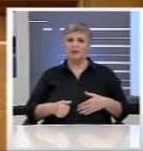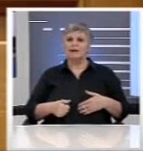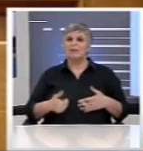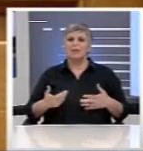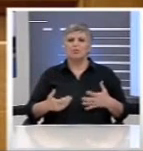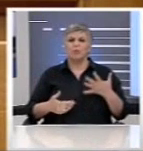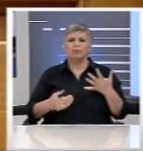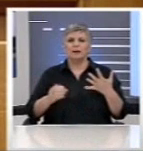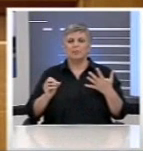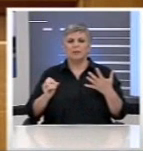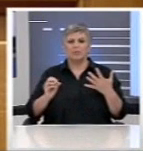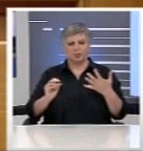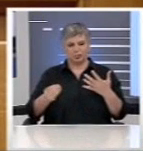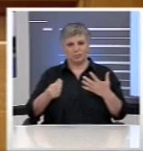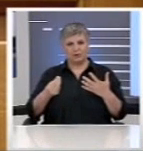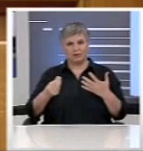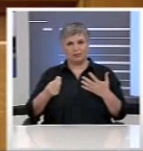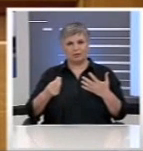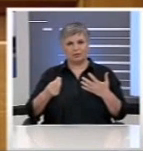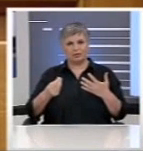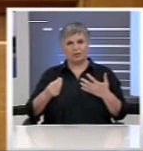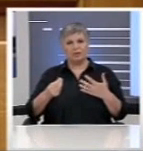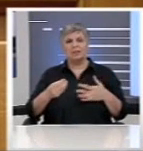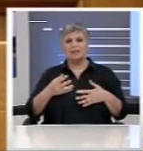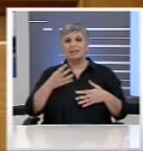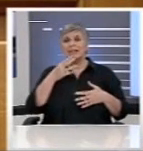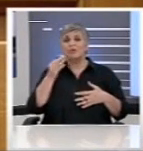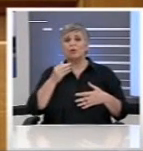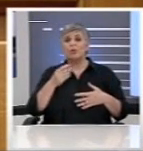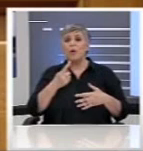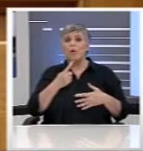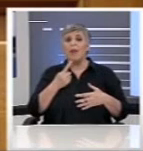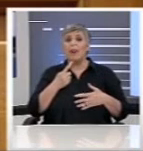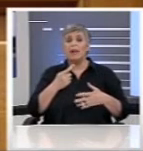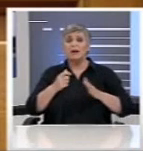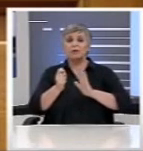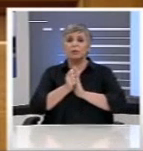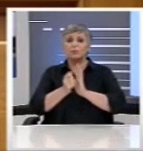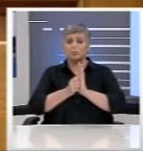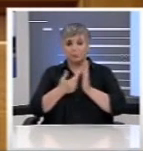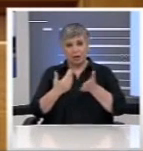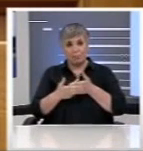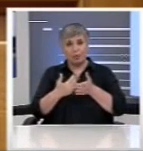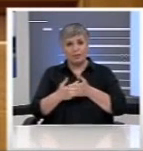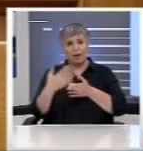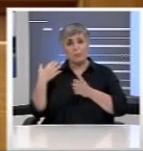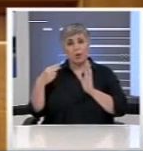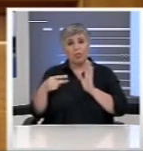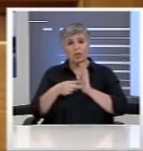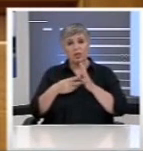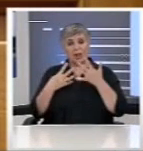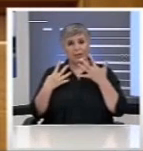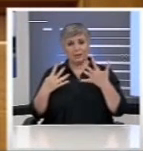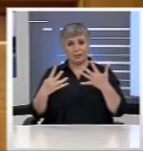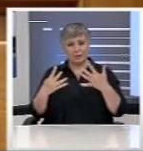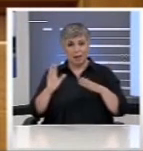καταγράφουν ιστορικό χαμηλό από την αρχή της κρίσης, από το 2009, οι αποδόσεις